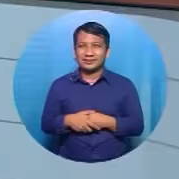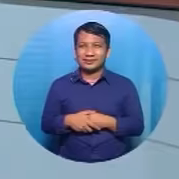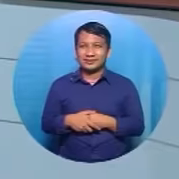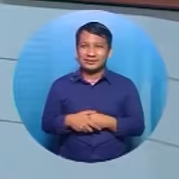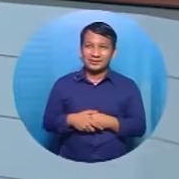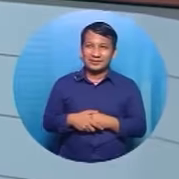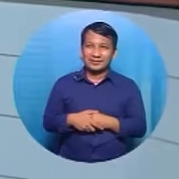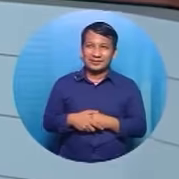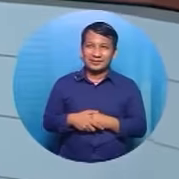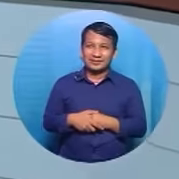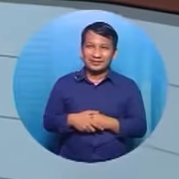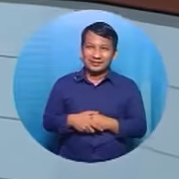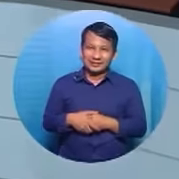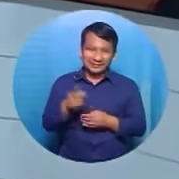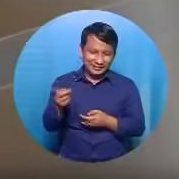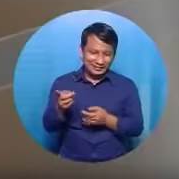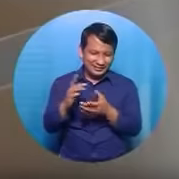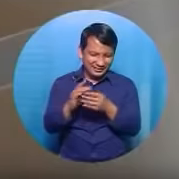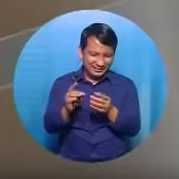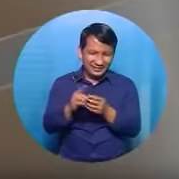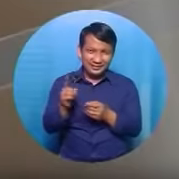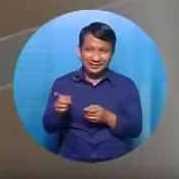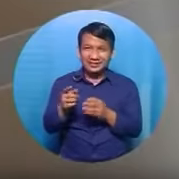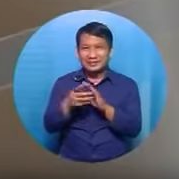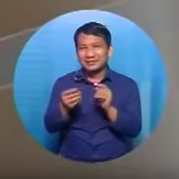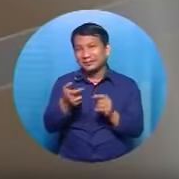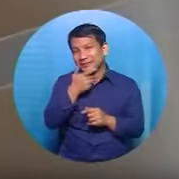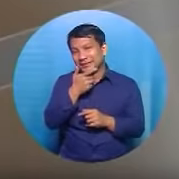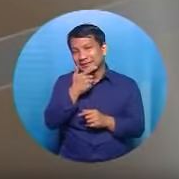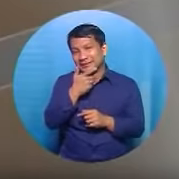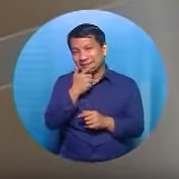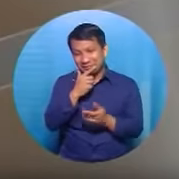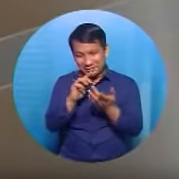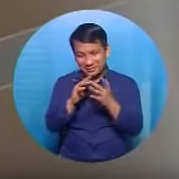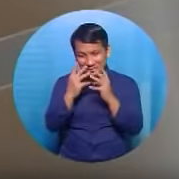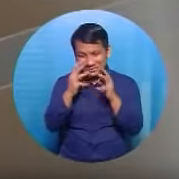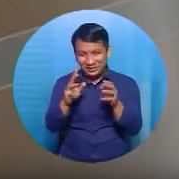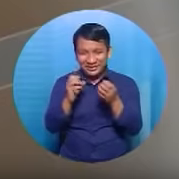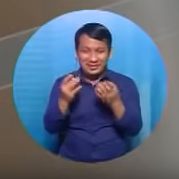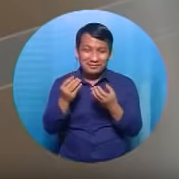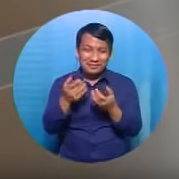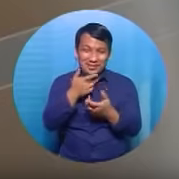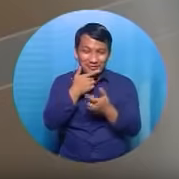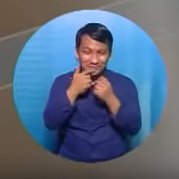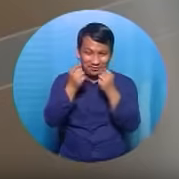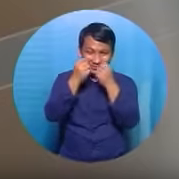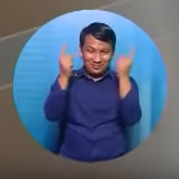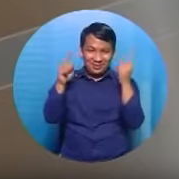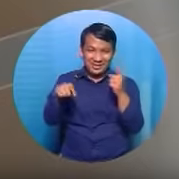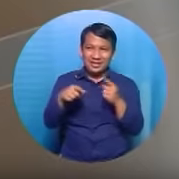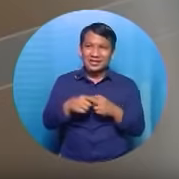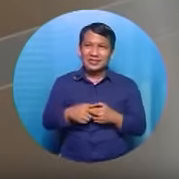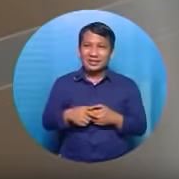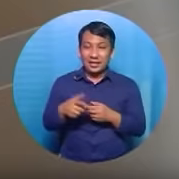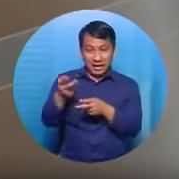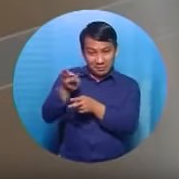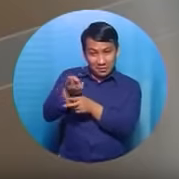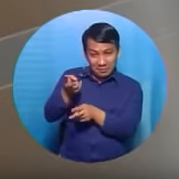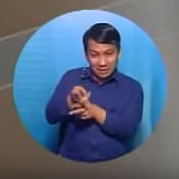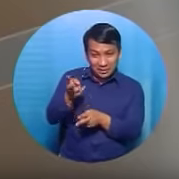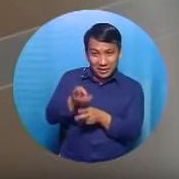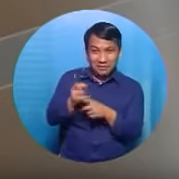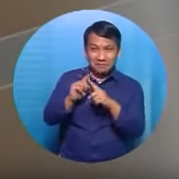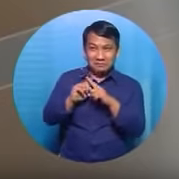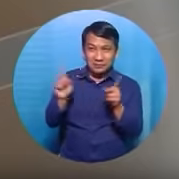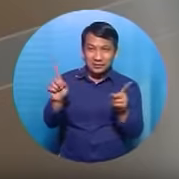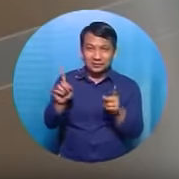Okay, so, ma'am, maraming natatawa yung mga nanonood ngayon. Nabulaga mo. Meron niyang bantay, kaya lang yung